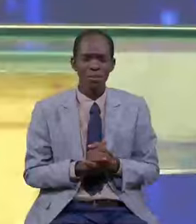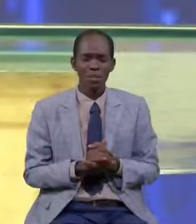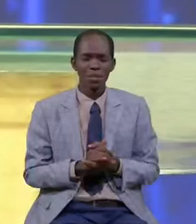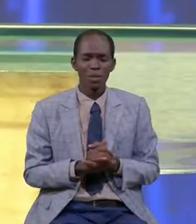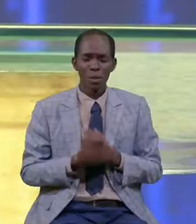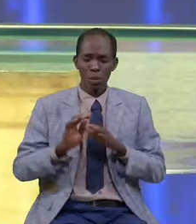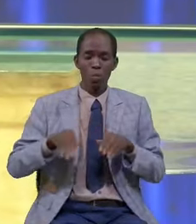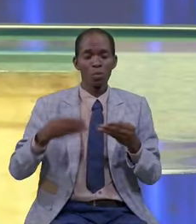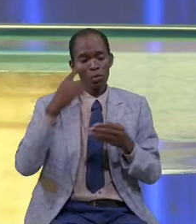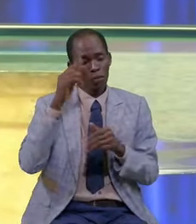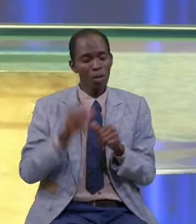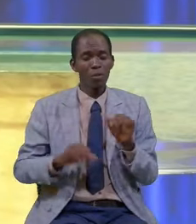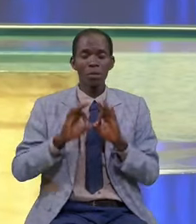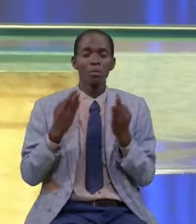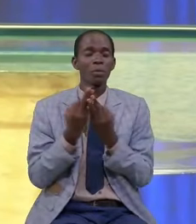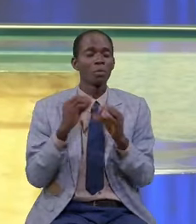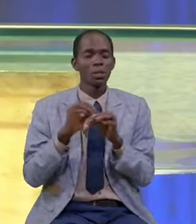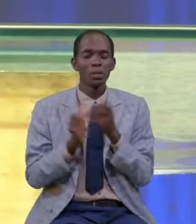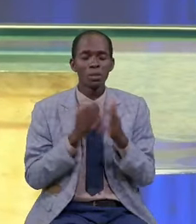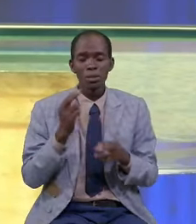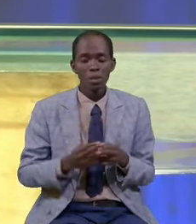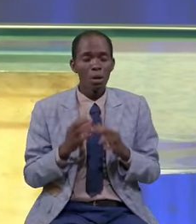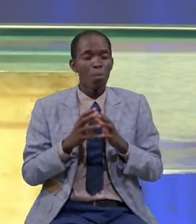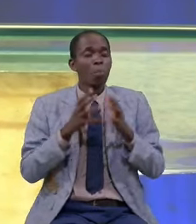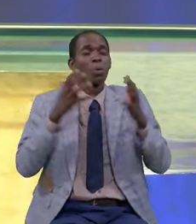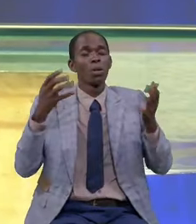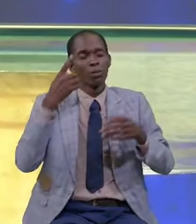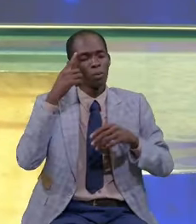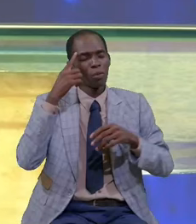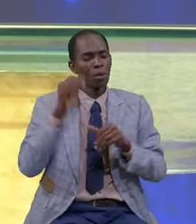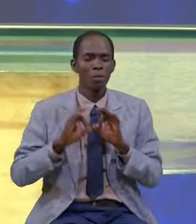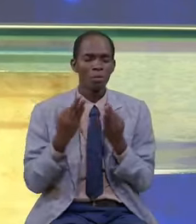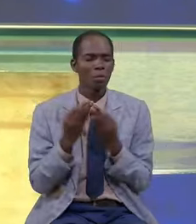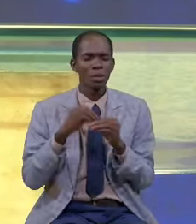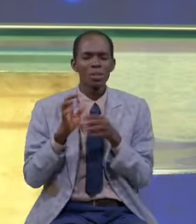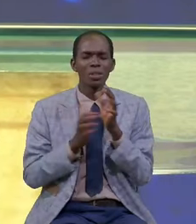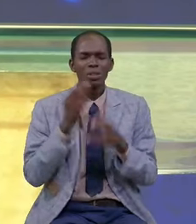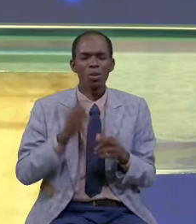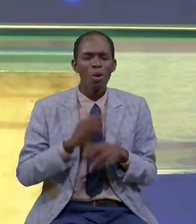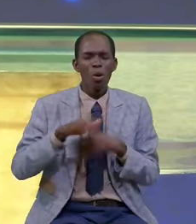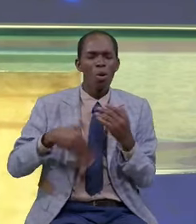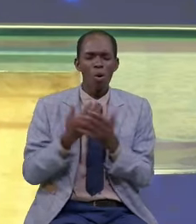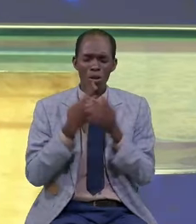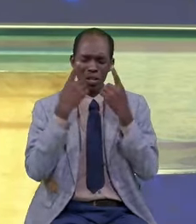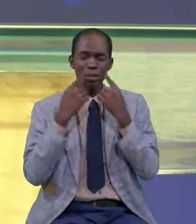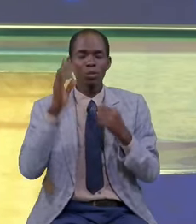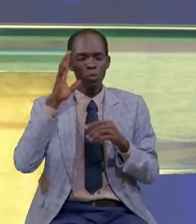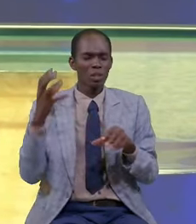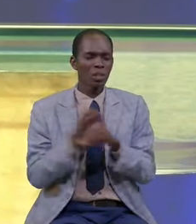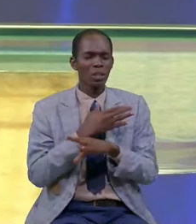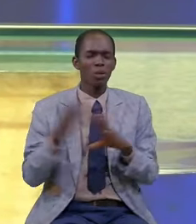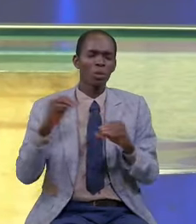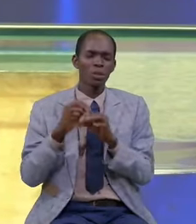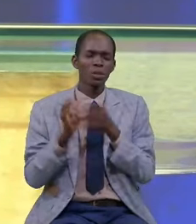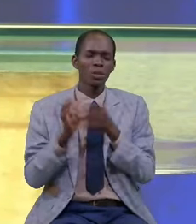La provision pour toute la famille, l'abondance pour toute famille. Que tu essuies toutes les larmes.